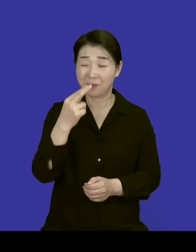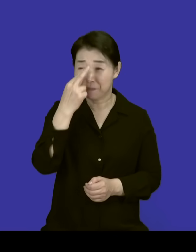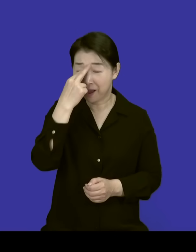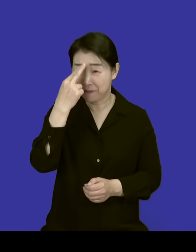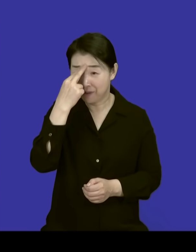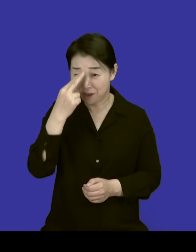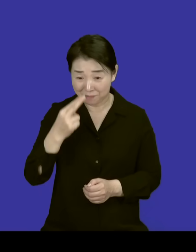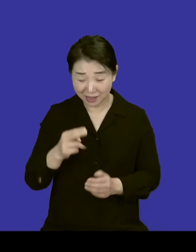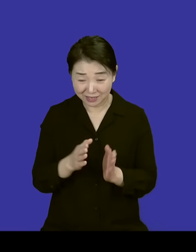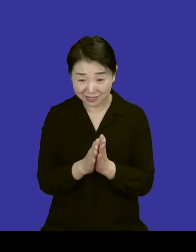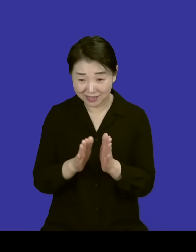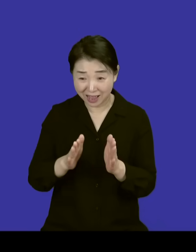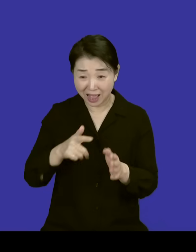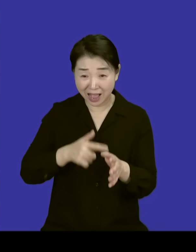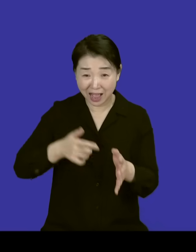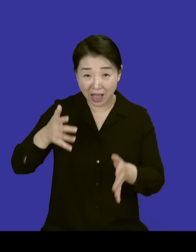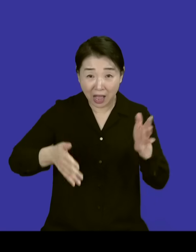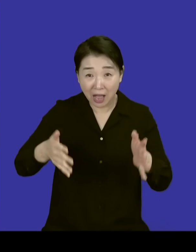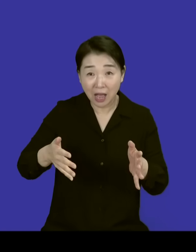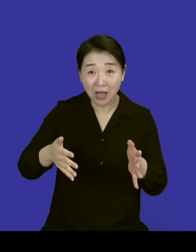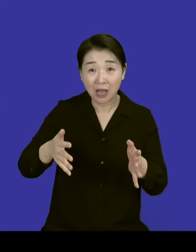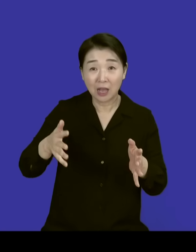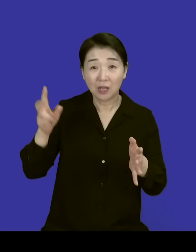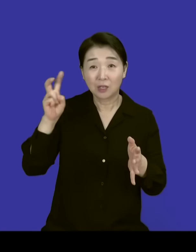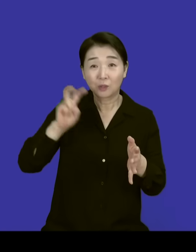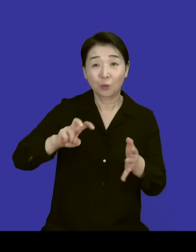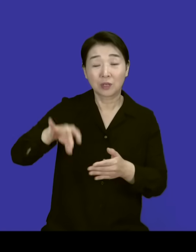해서 첫 곡이 나올 때까지는 얼마나 걸렸습니까?